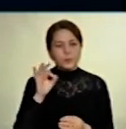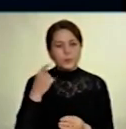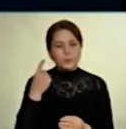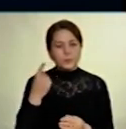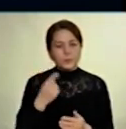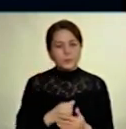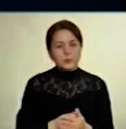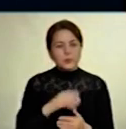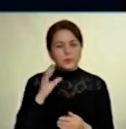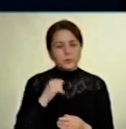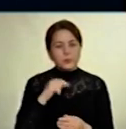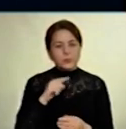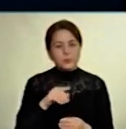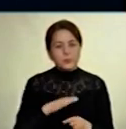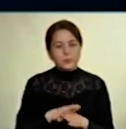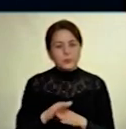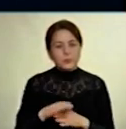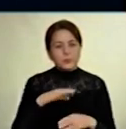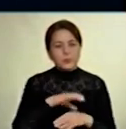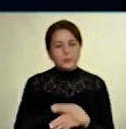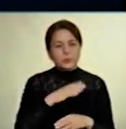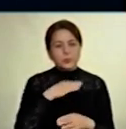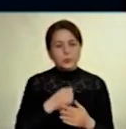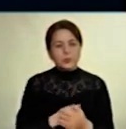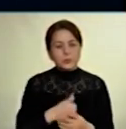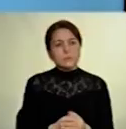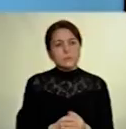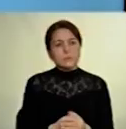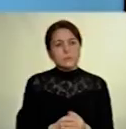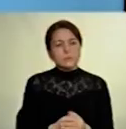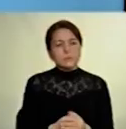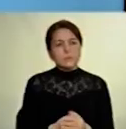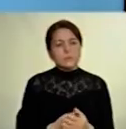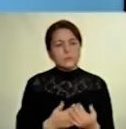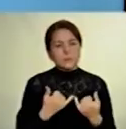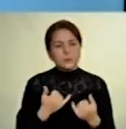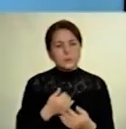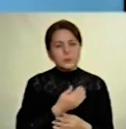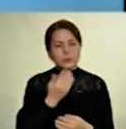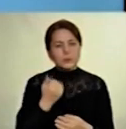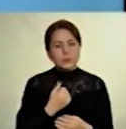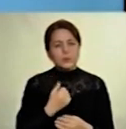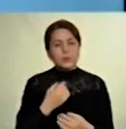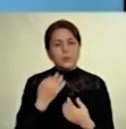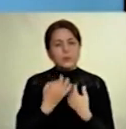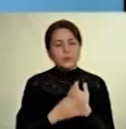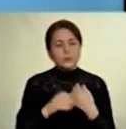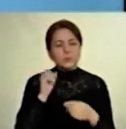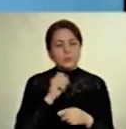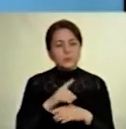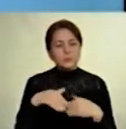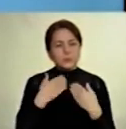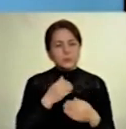0.100dan 1 va shu tariqa isbotlab oldik. Tushunib oldingizmi? Endi sizga yakuni vazifani